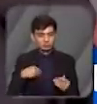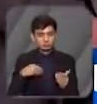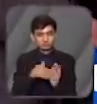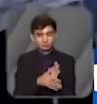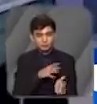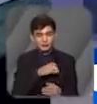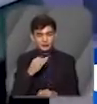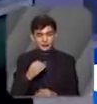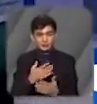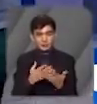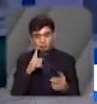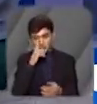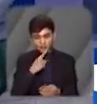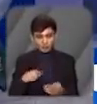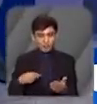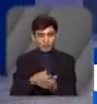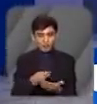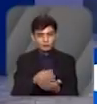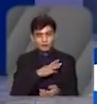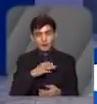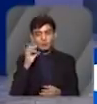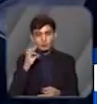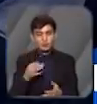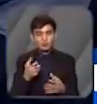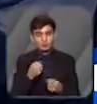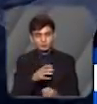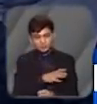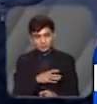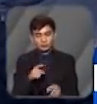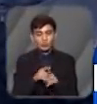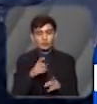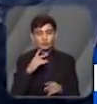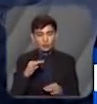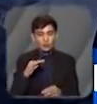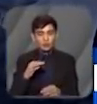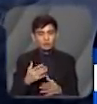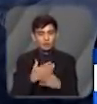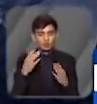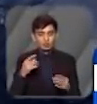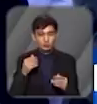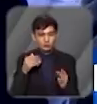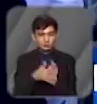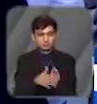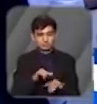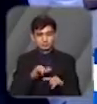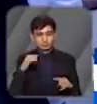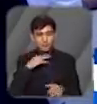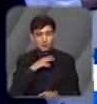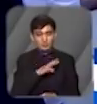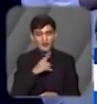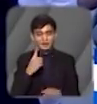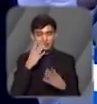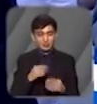Сөйтіп бірнеше ай бойы белгілі бір пайызын алып пайдаға кенелген кезімізде болды дейді. Бірақ қалың қауымнан қаптап ақша жинағандар бірақ